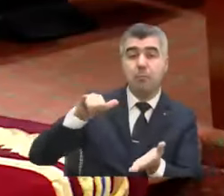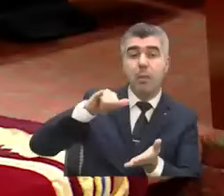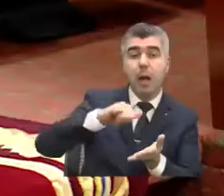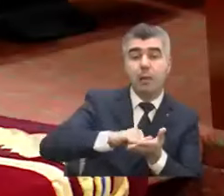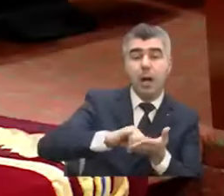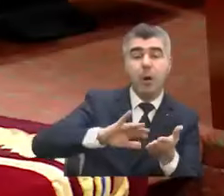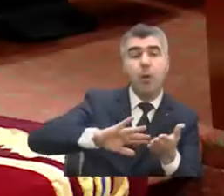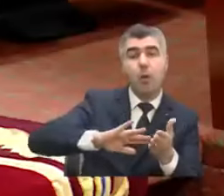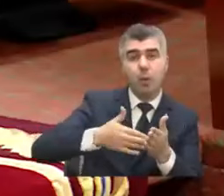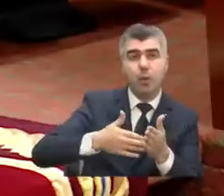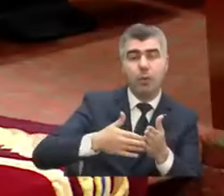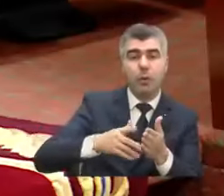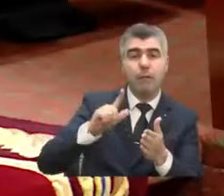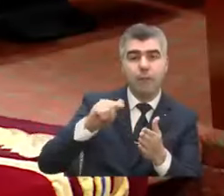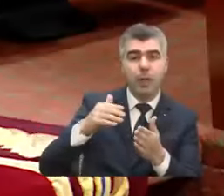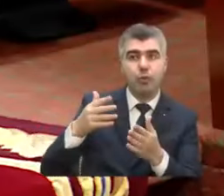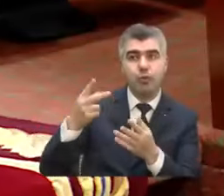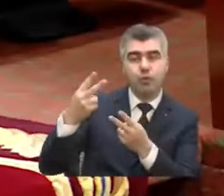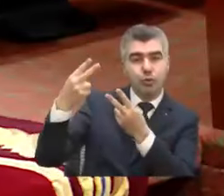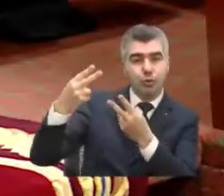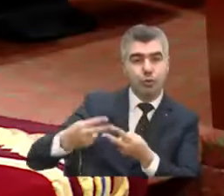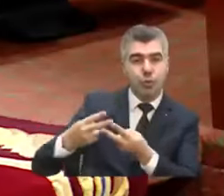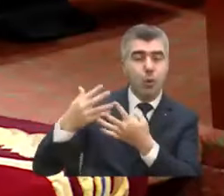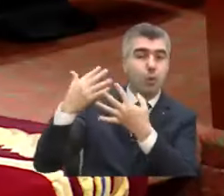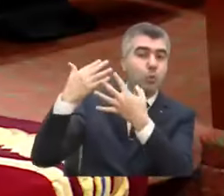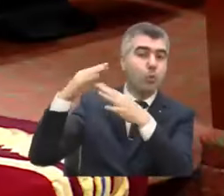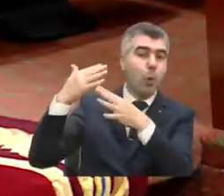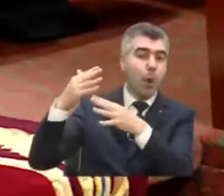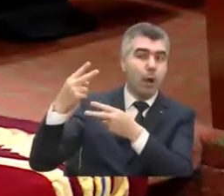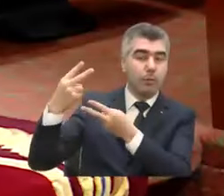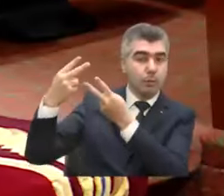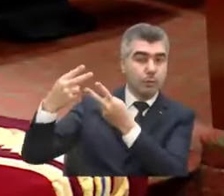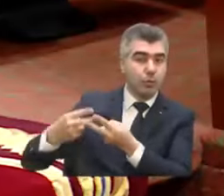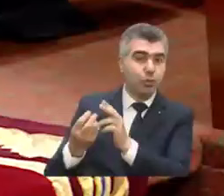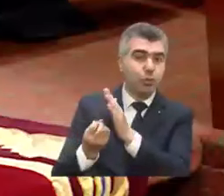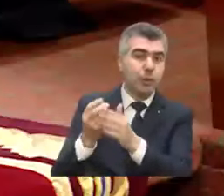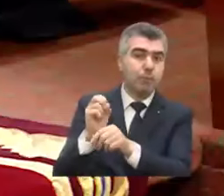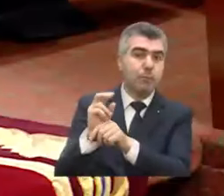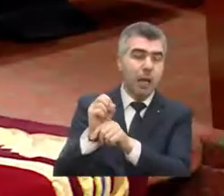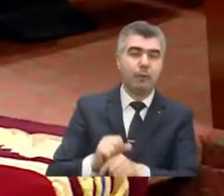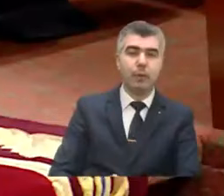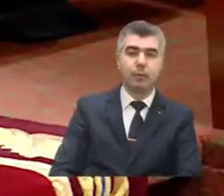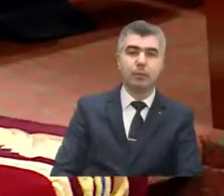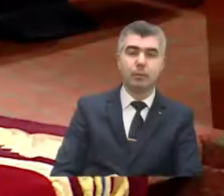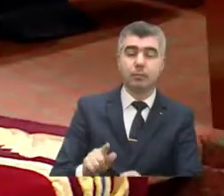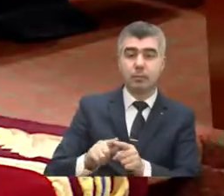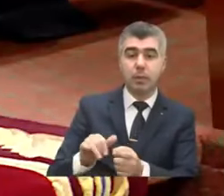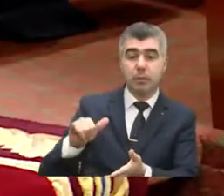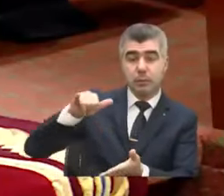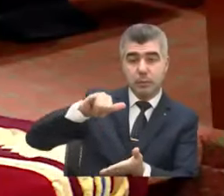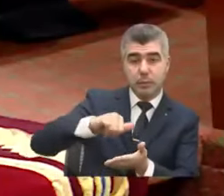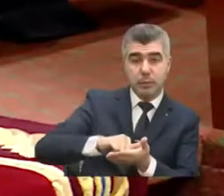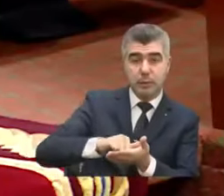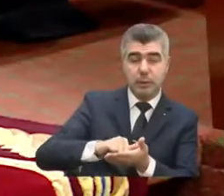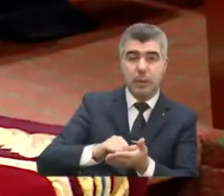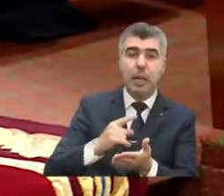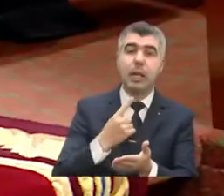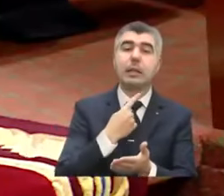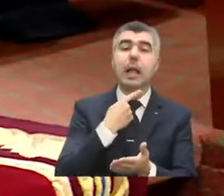أنها تستوعب واحد العدد ديال المسافرين جدد، منها محطة جوية جديدة بمطار الناظور